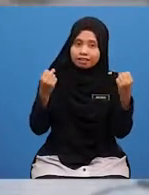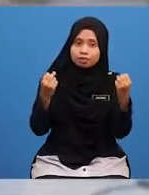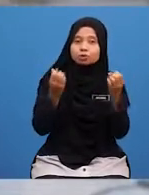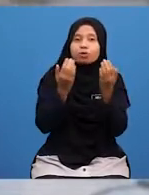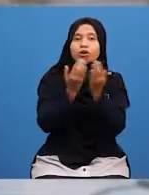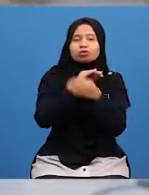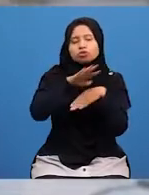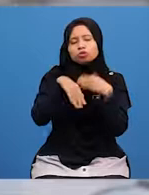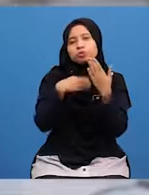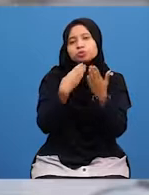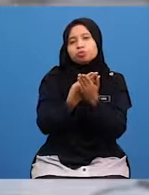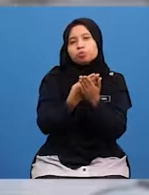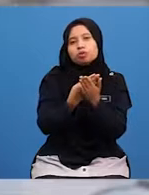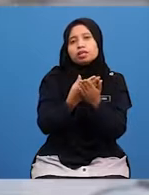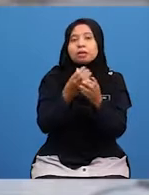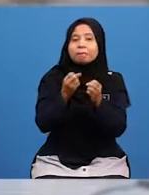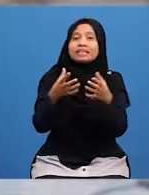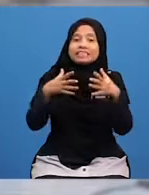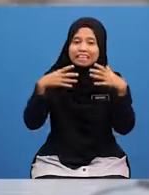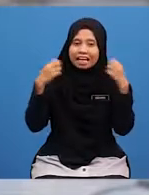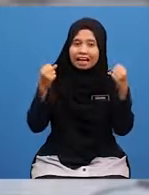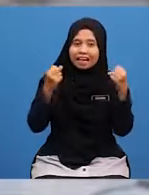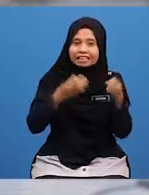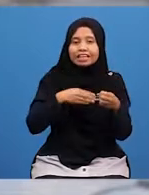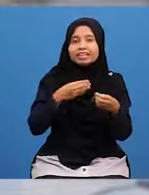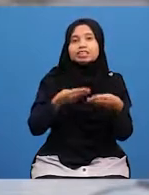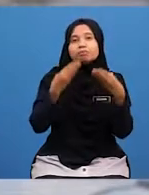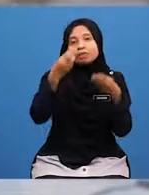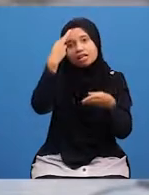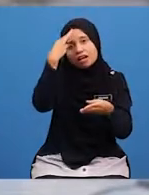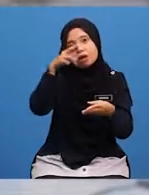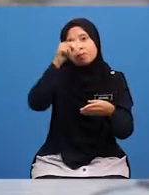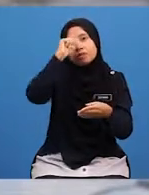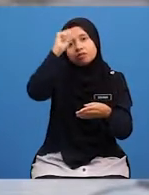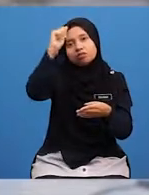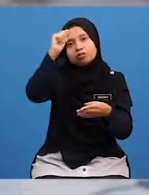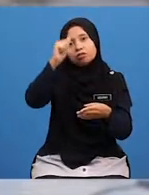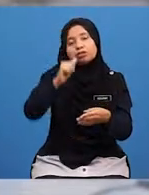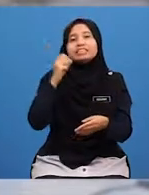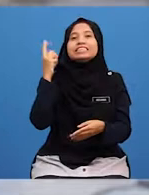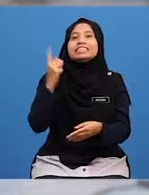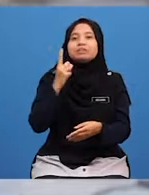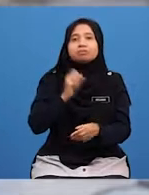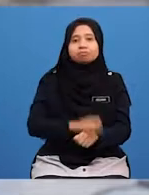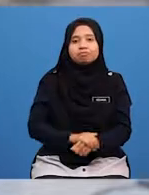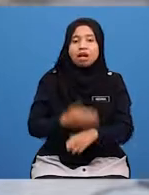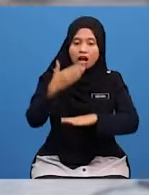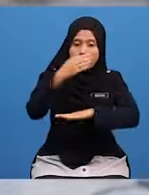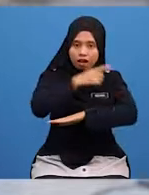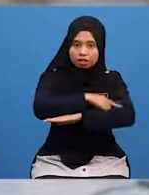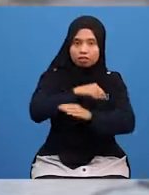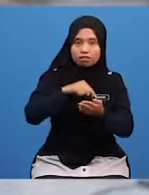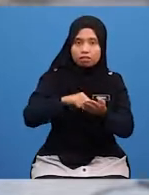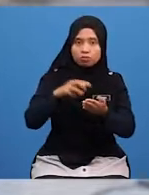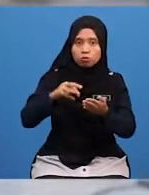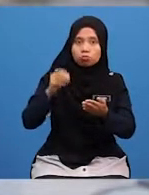kita semua beroleh nikmat kesihatan dan dilimpahi rahmat Allah Subhanahu Wa Taala sentiasa. Pada hari ini,